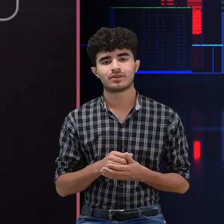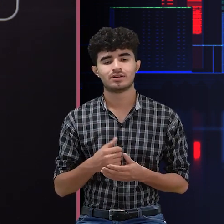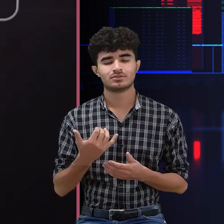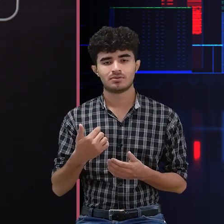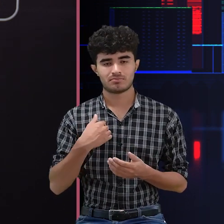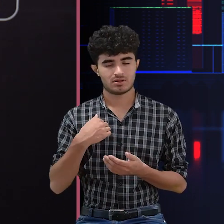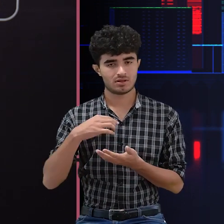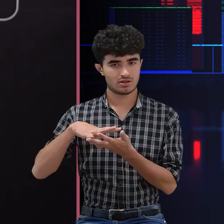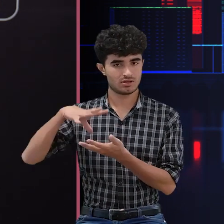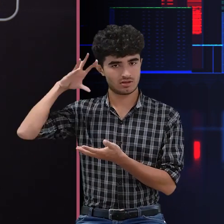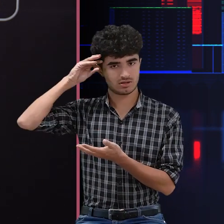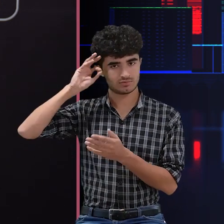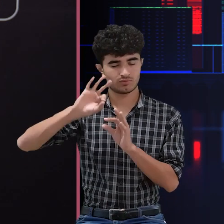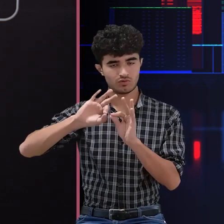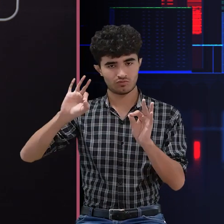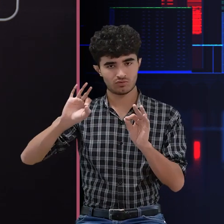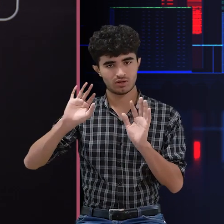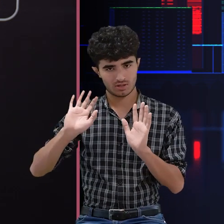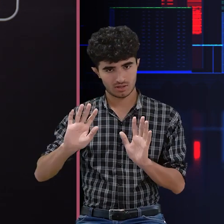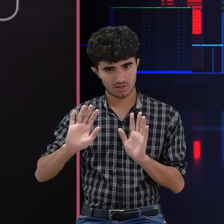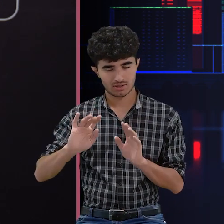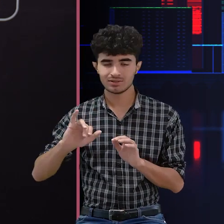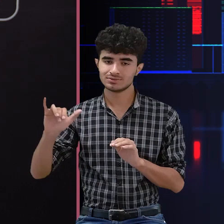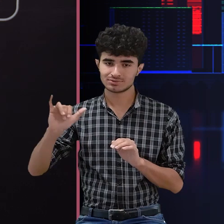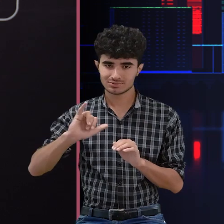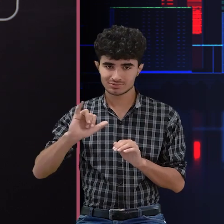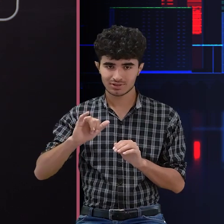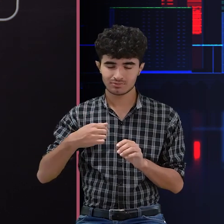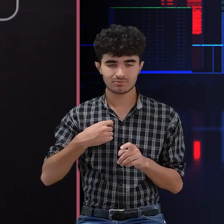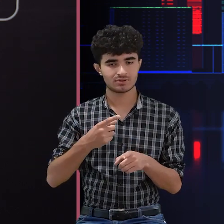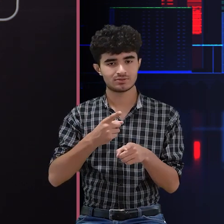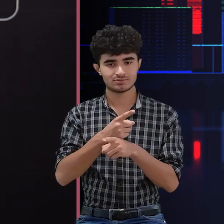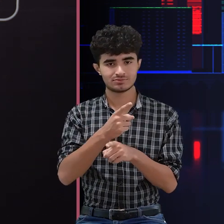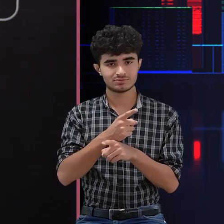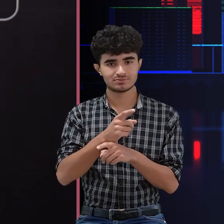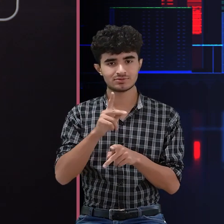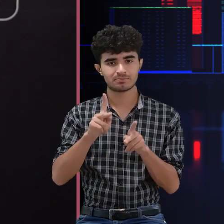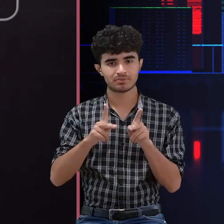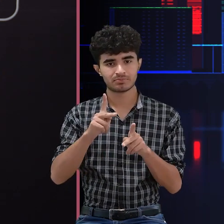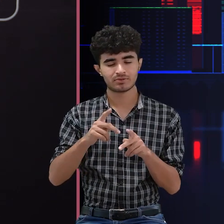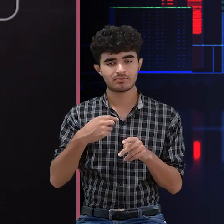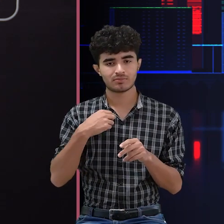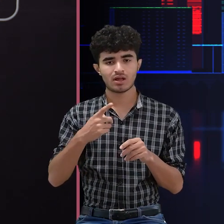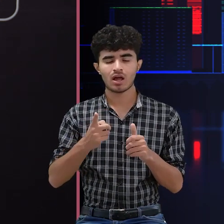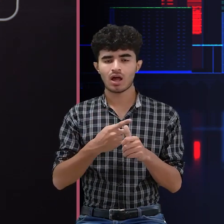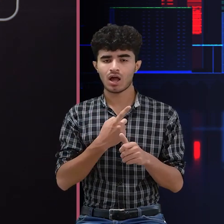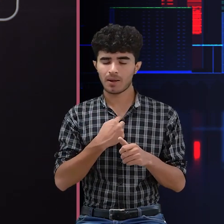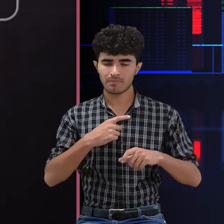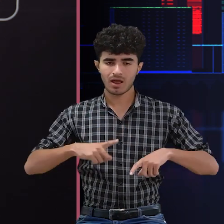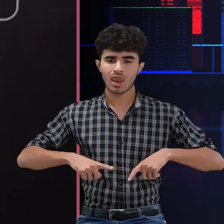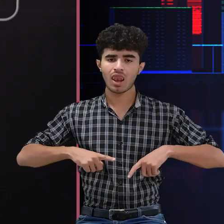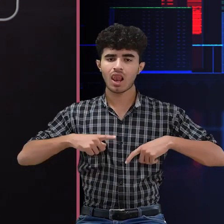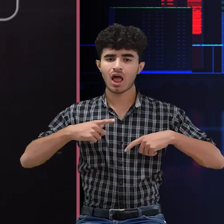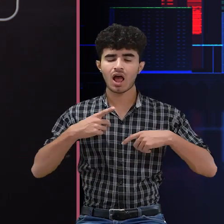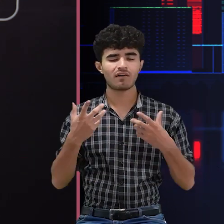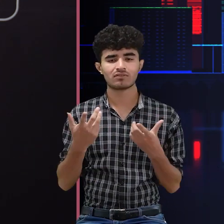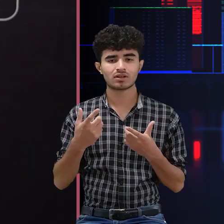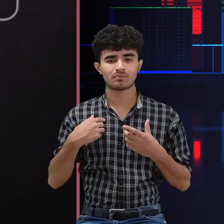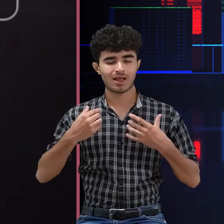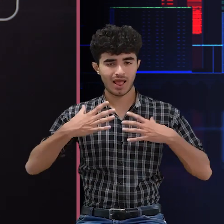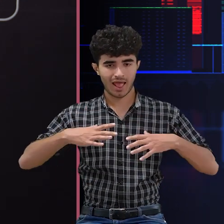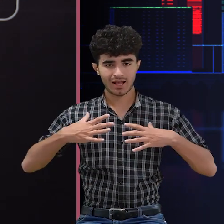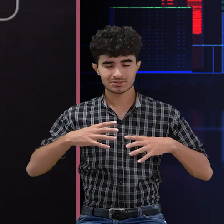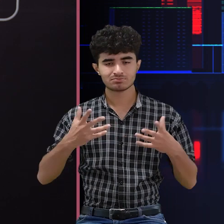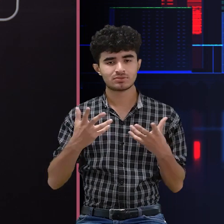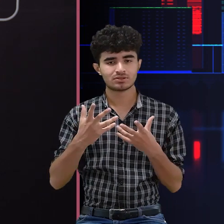کا ملا جس سے جو میں نے سیکھا ہے، جو میرا تجربہ ہے، اور جو میں نے زندگی سے